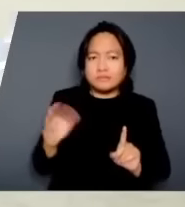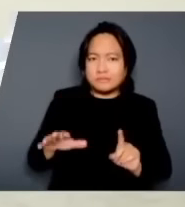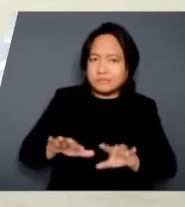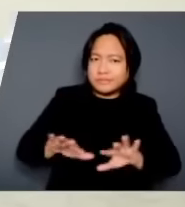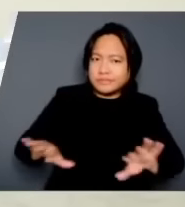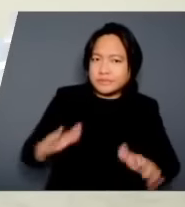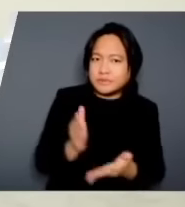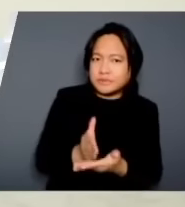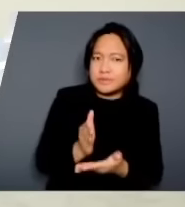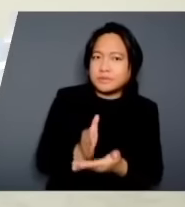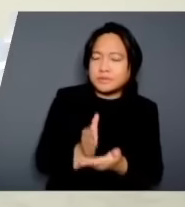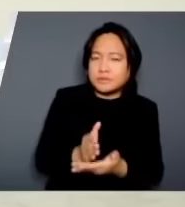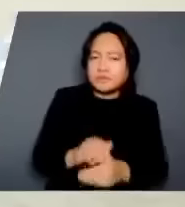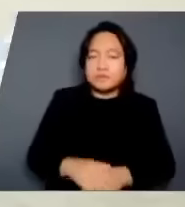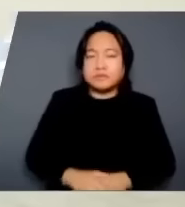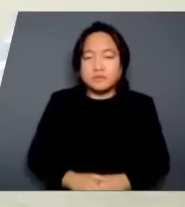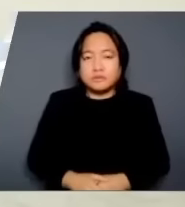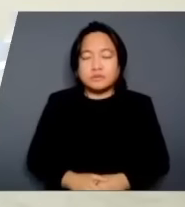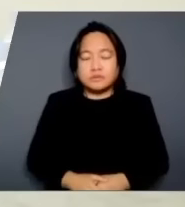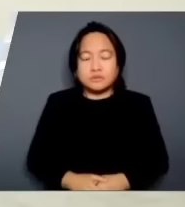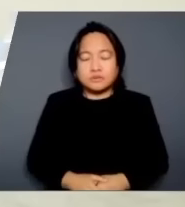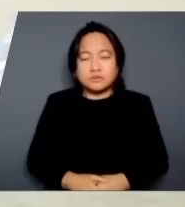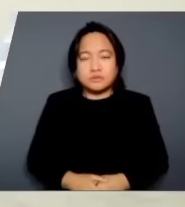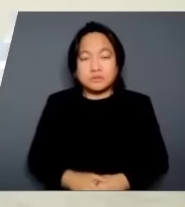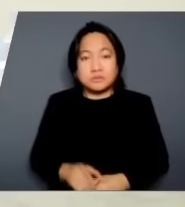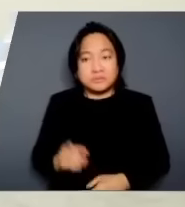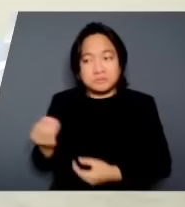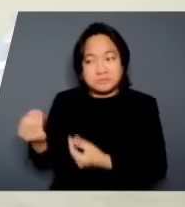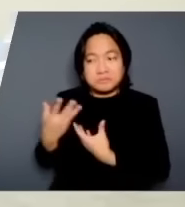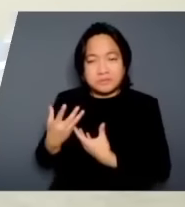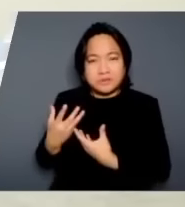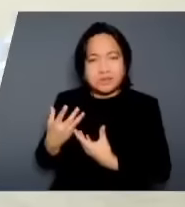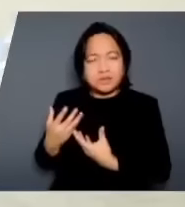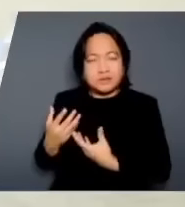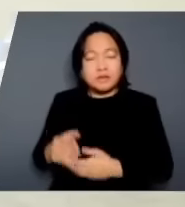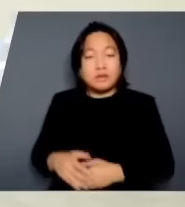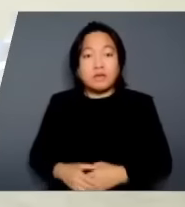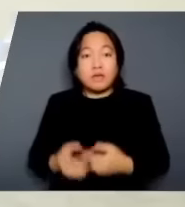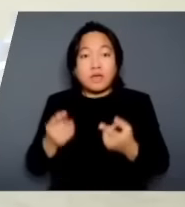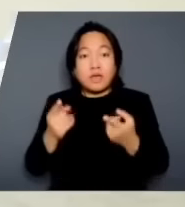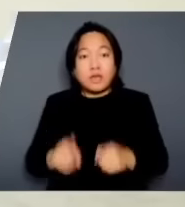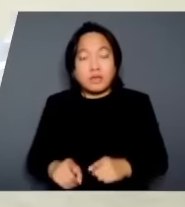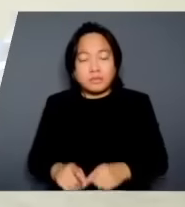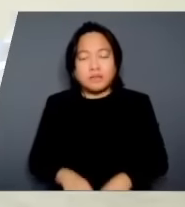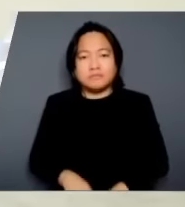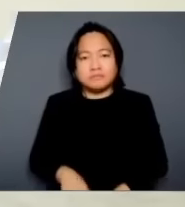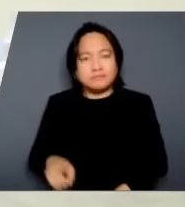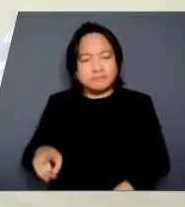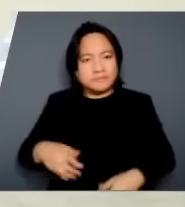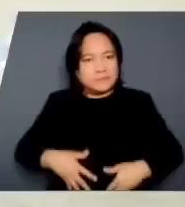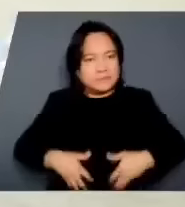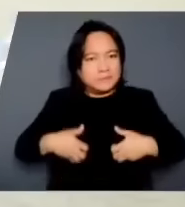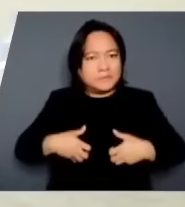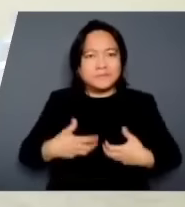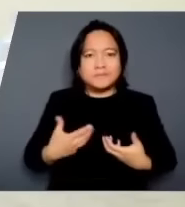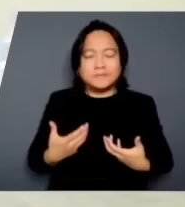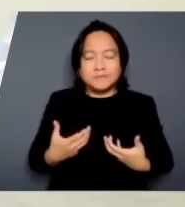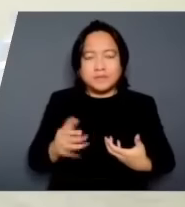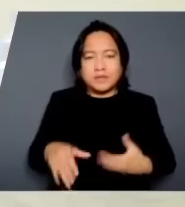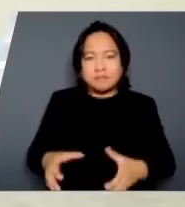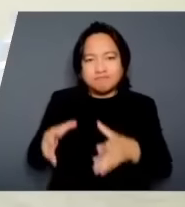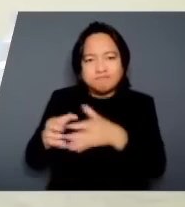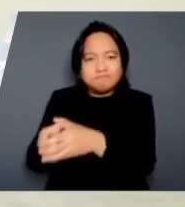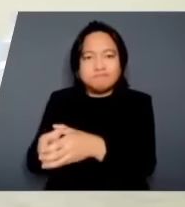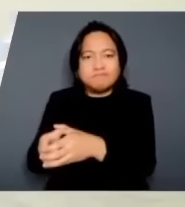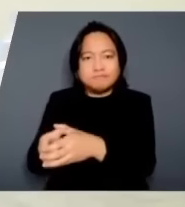nitong LGBTQ base sa testimonya ng mga witnesses, sinakal niya yung biktima natin hanggang sa halos hindi na siya makahinga.